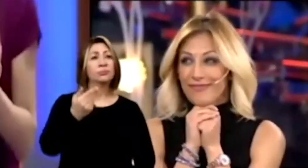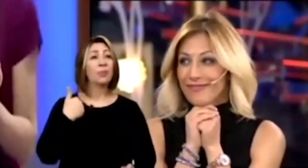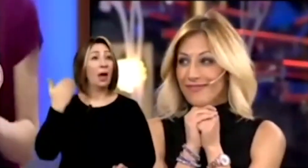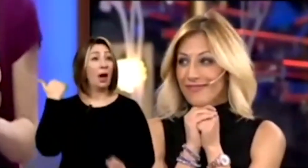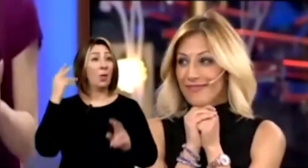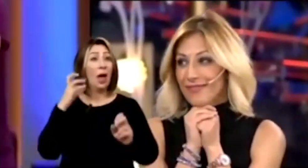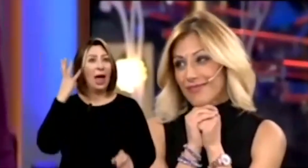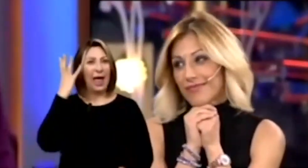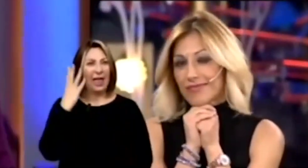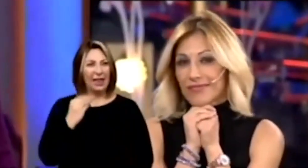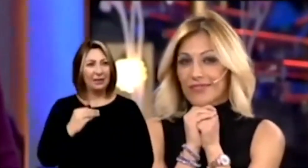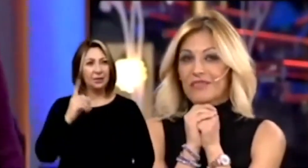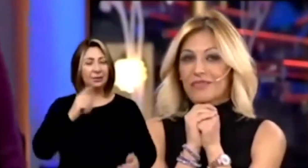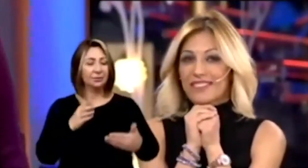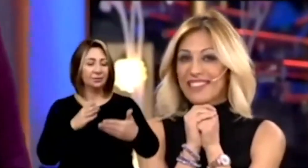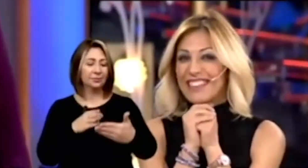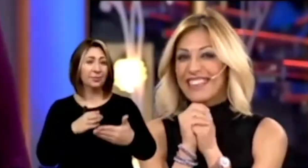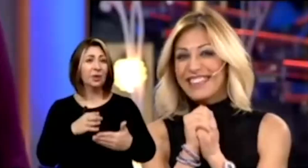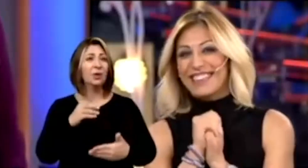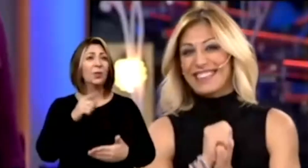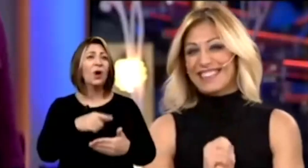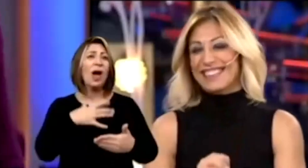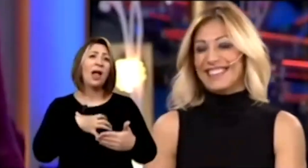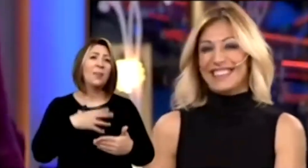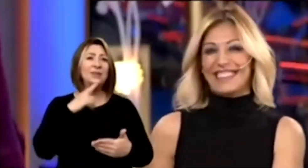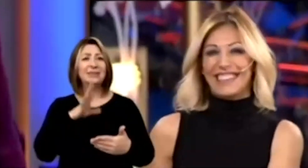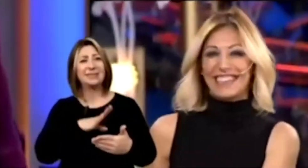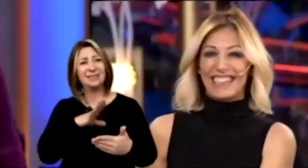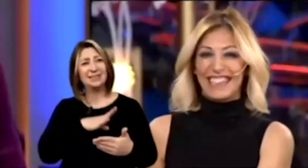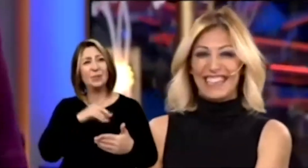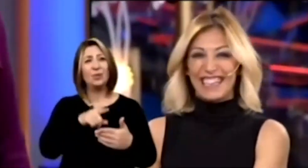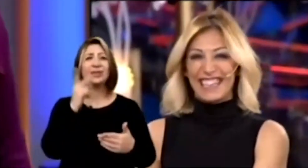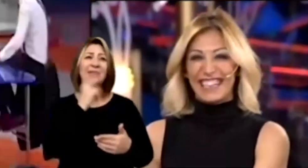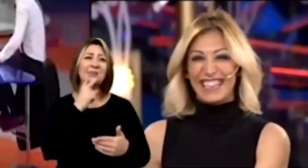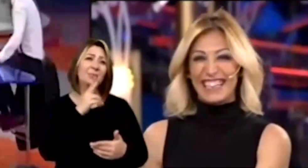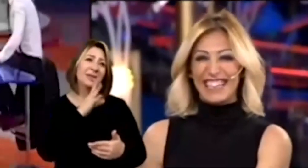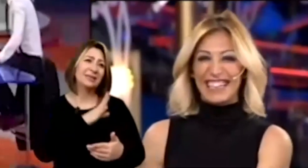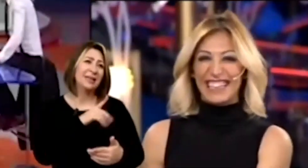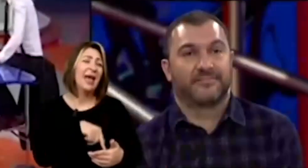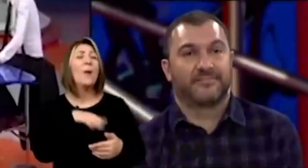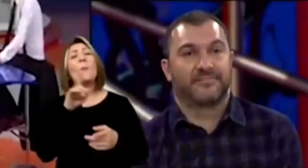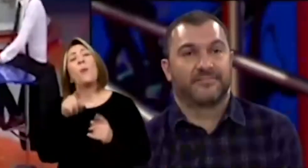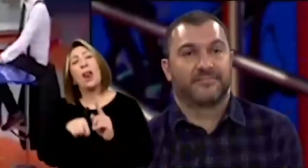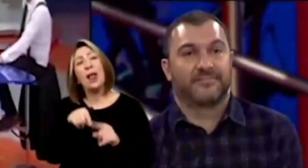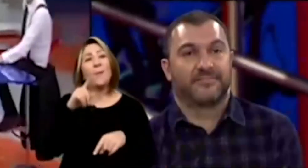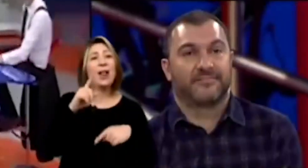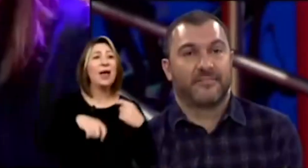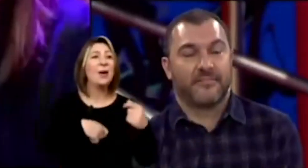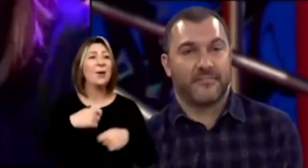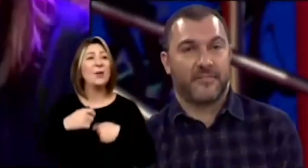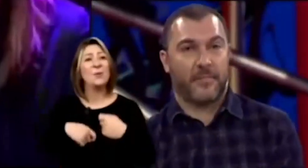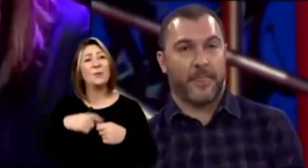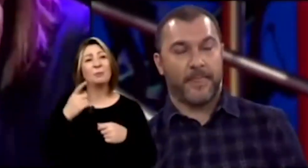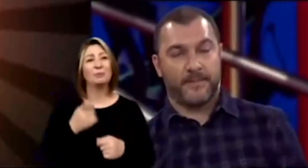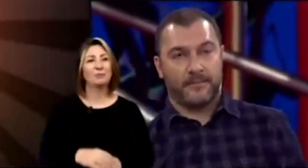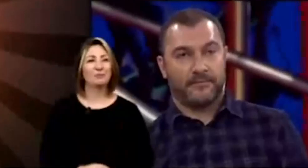koydum. Anladı. İlk sahibi aldı. Bu halamın kızı Fatoş. Bu teyzemin kızı bilmem ne. Bu işte